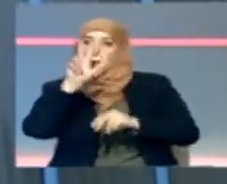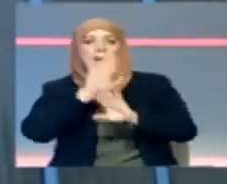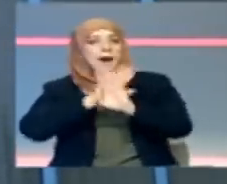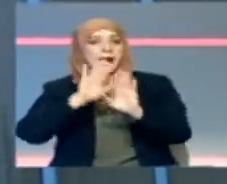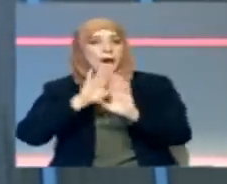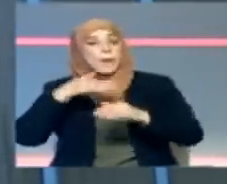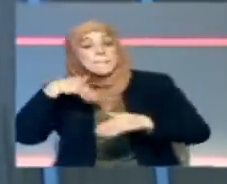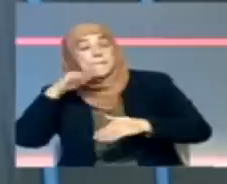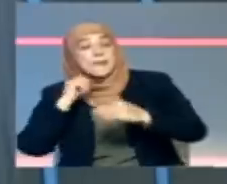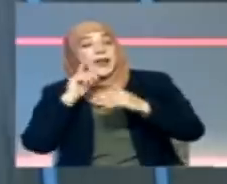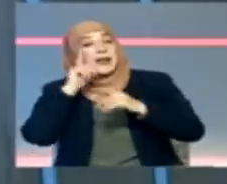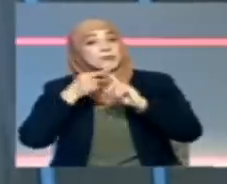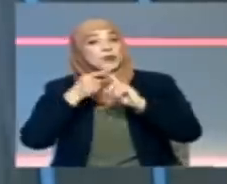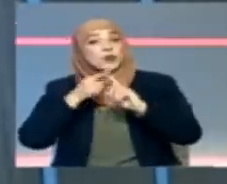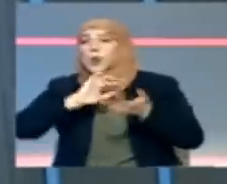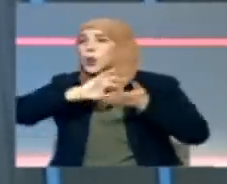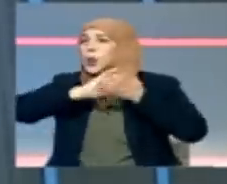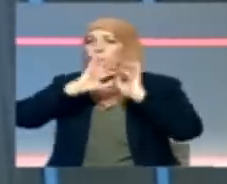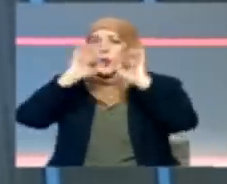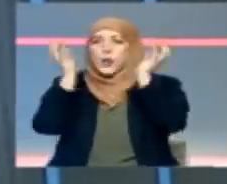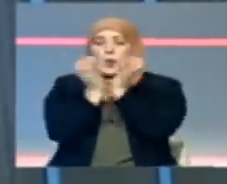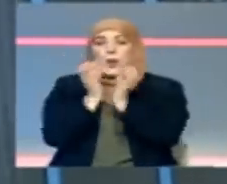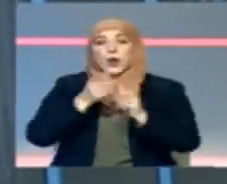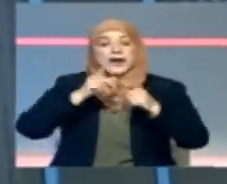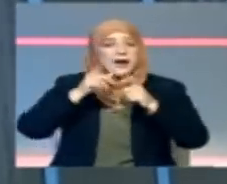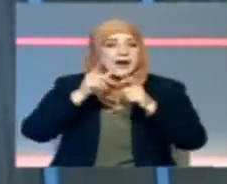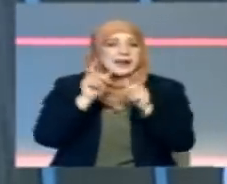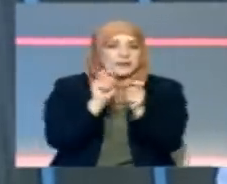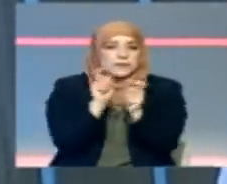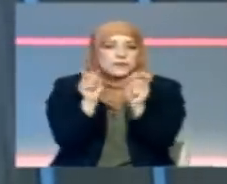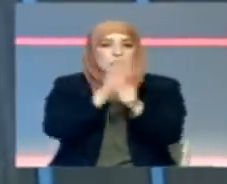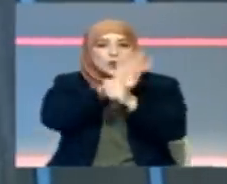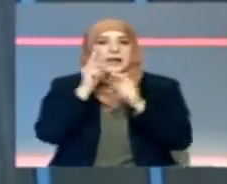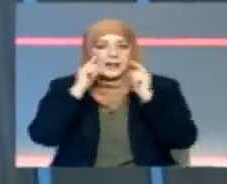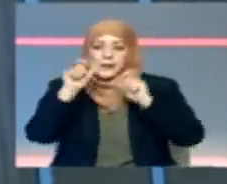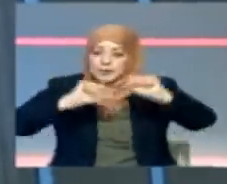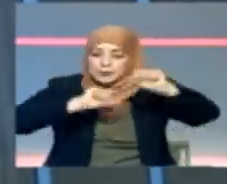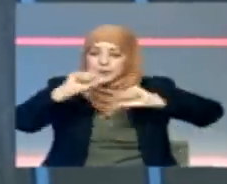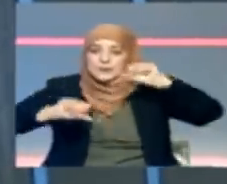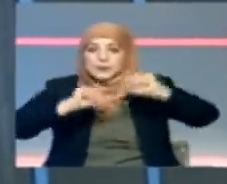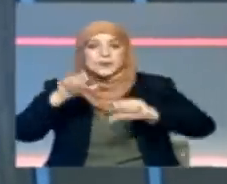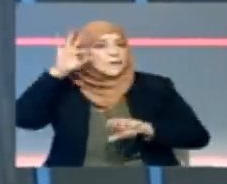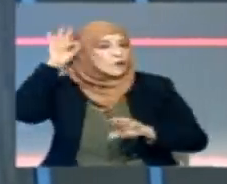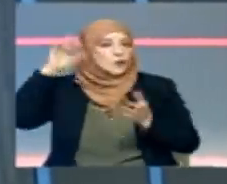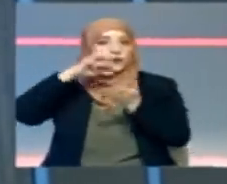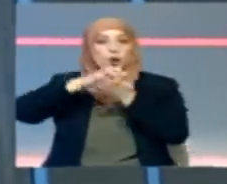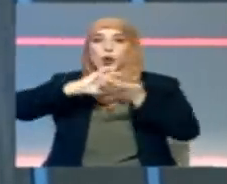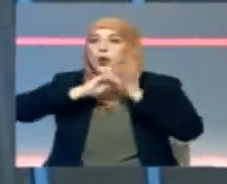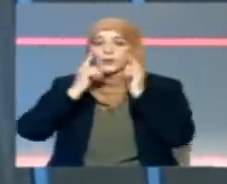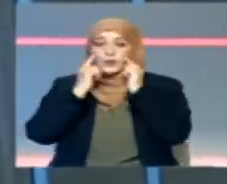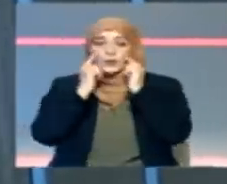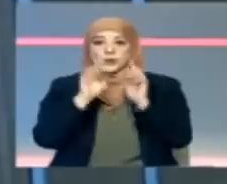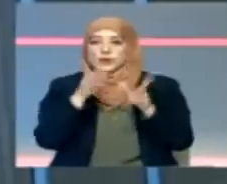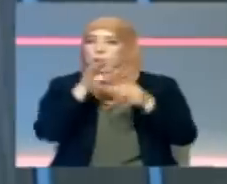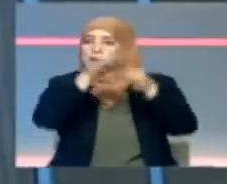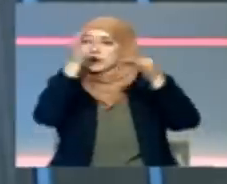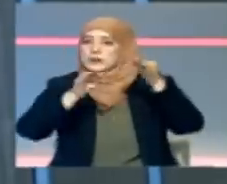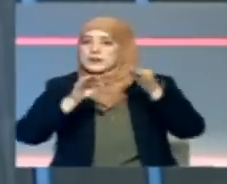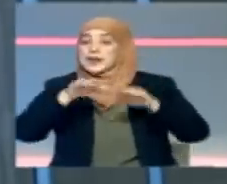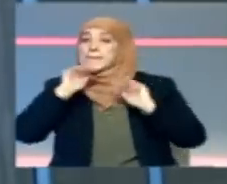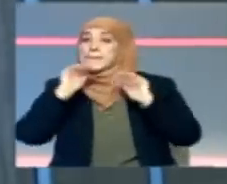نعملوا لكل العينات الإيجابية الكل لازم نشوفوها اللي متواجدة في تونس الكل في المخابر الكل، معناتها لازم